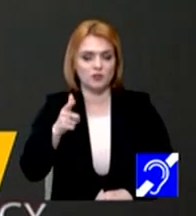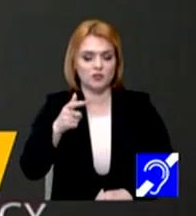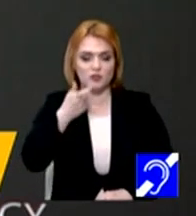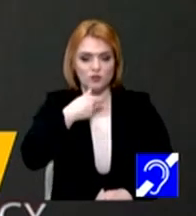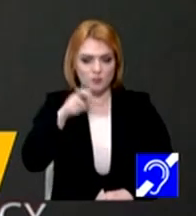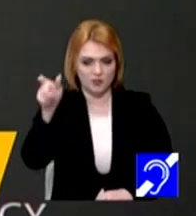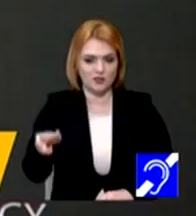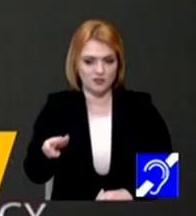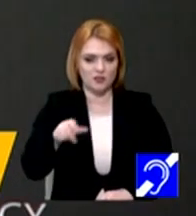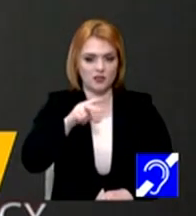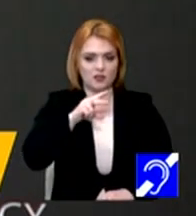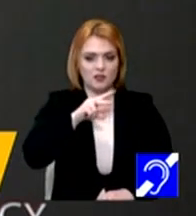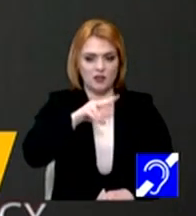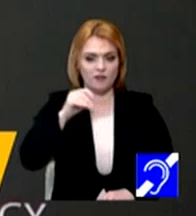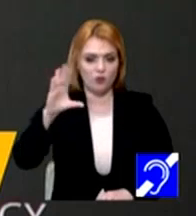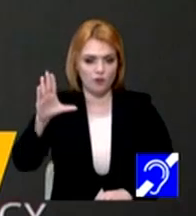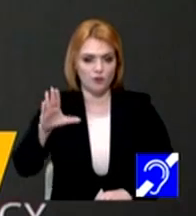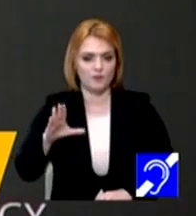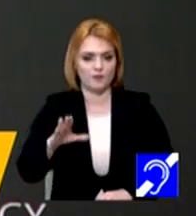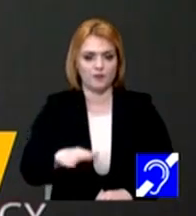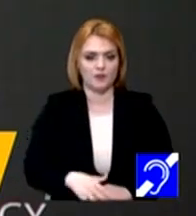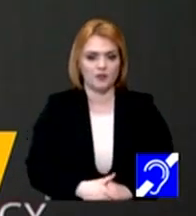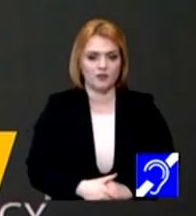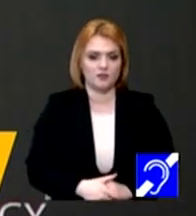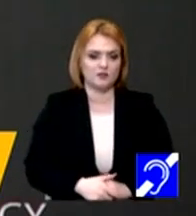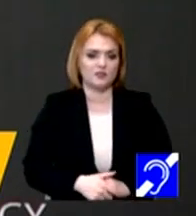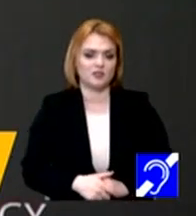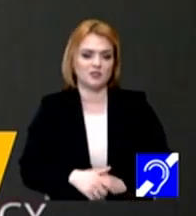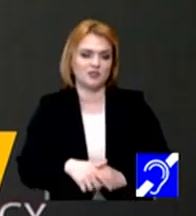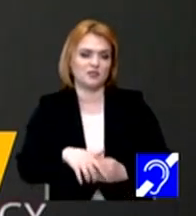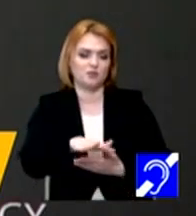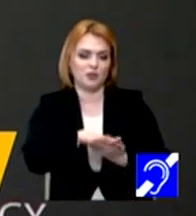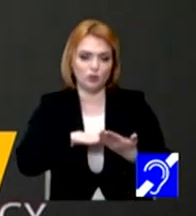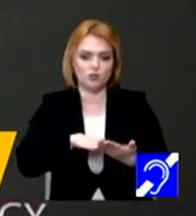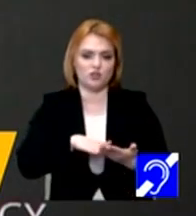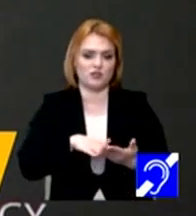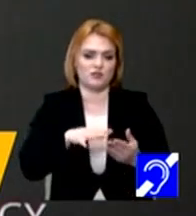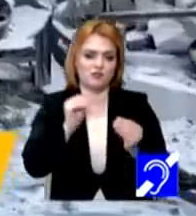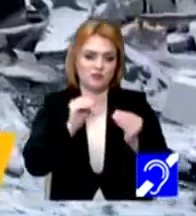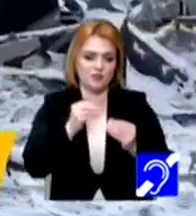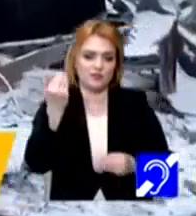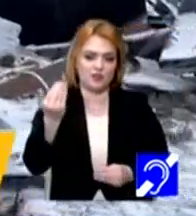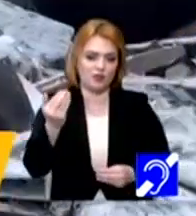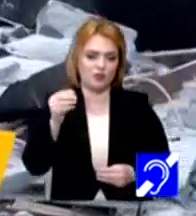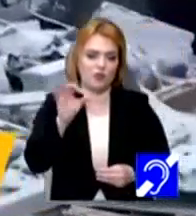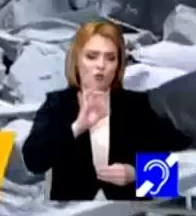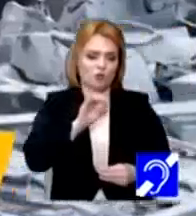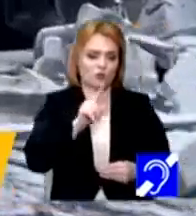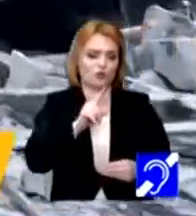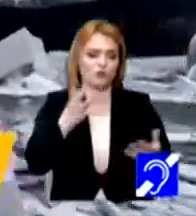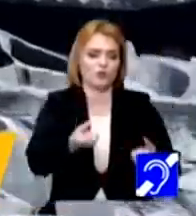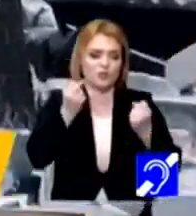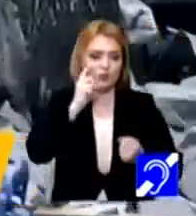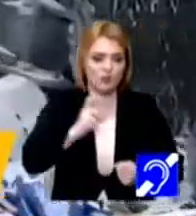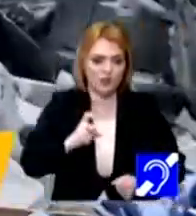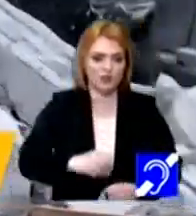Lavrov basically followed his traditional narratives about Ukraine. Difficult